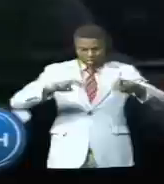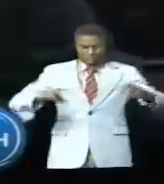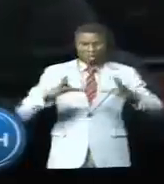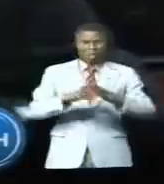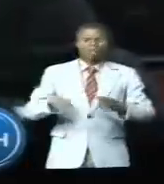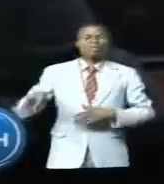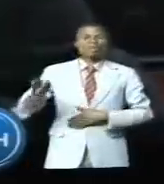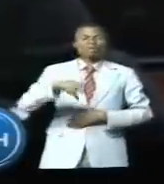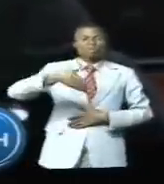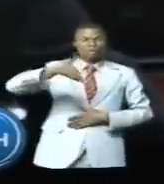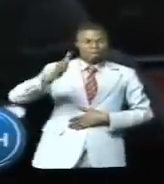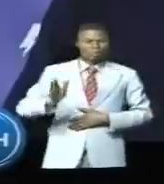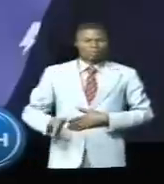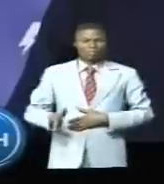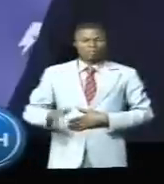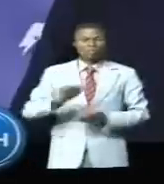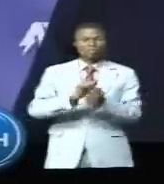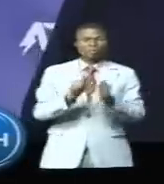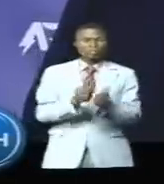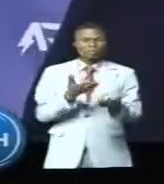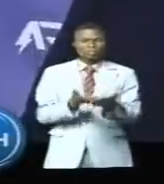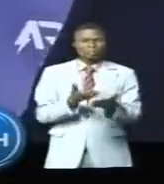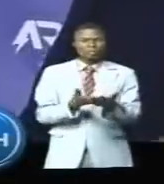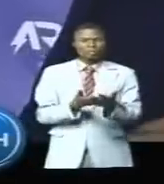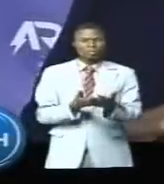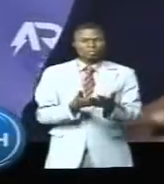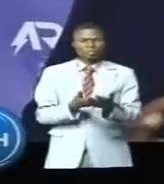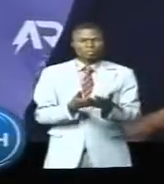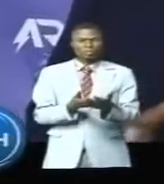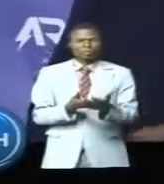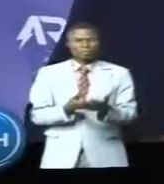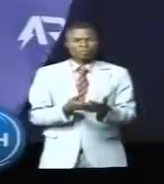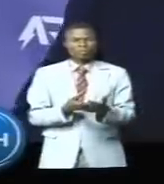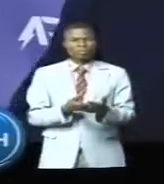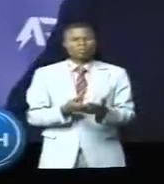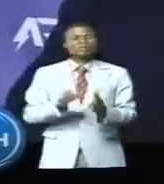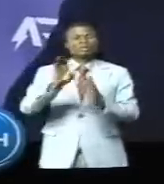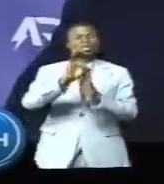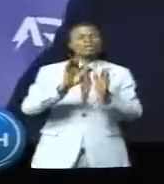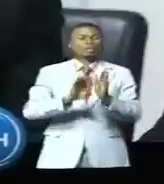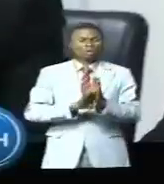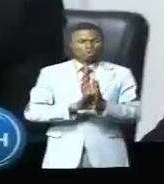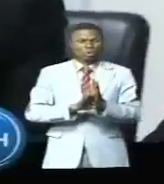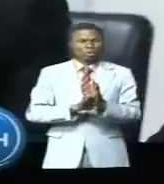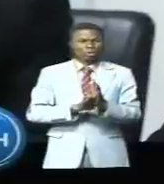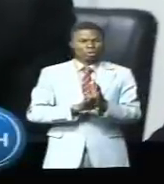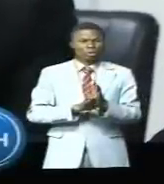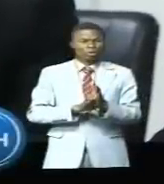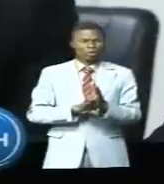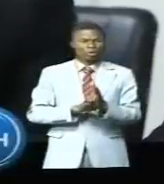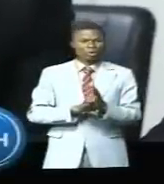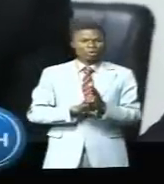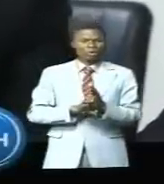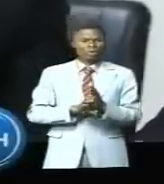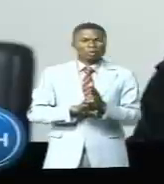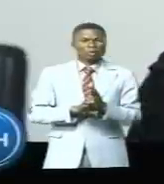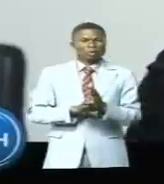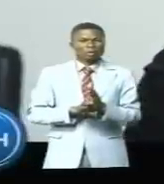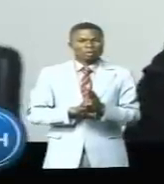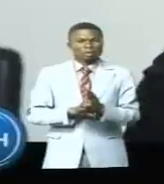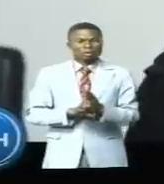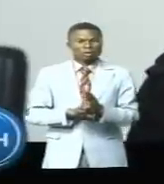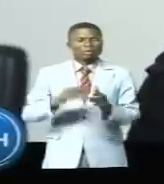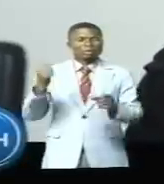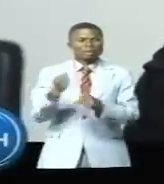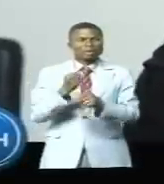l'autorité des régulations les conditions de